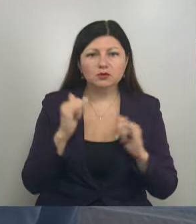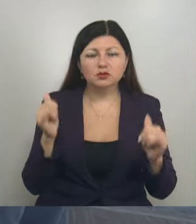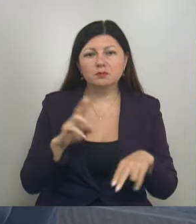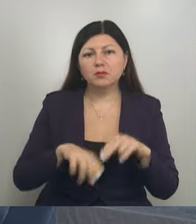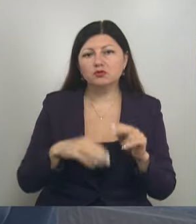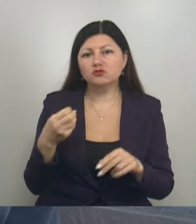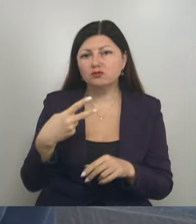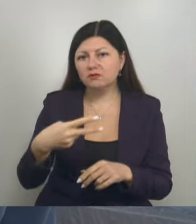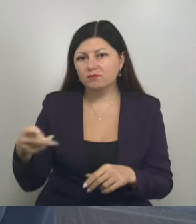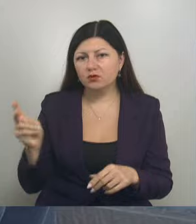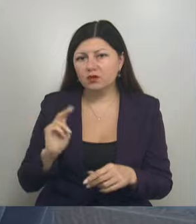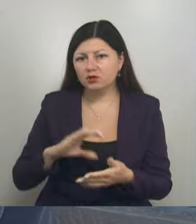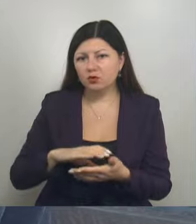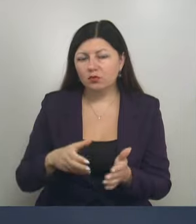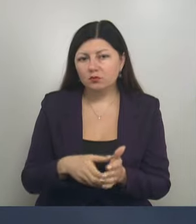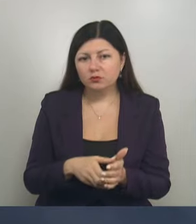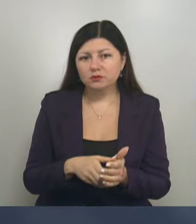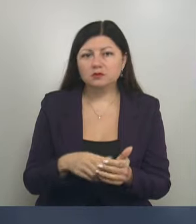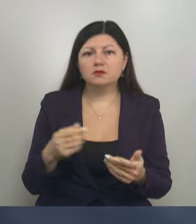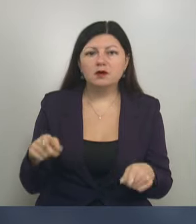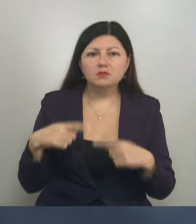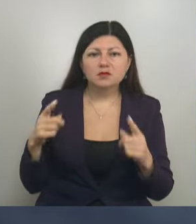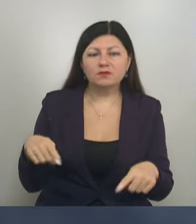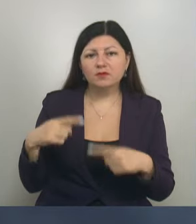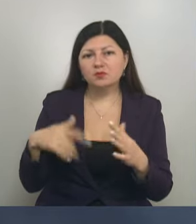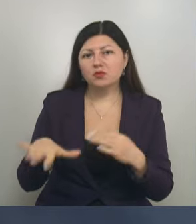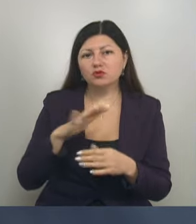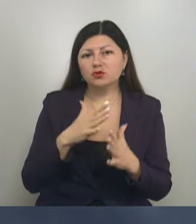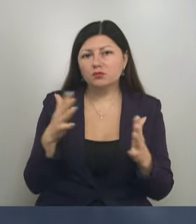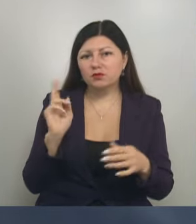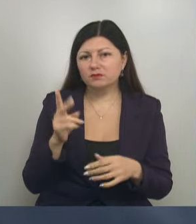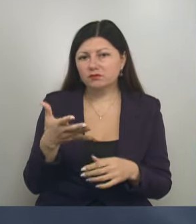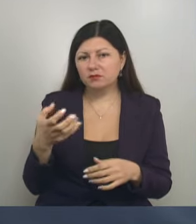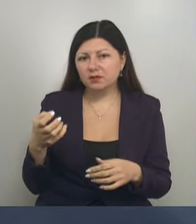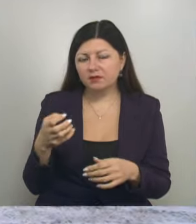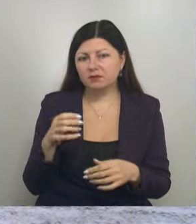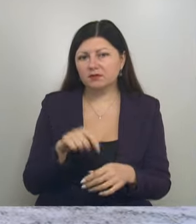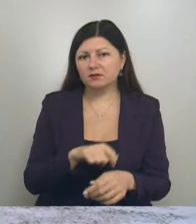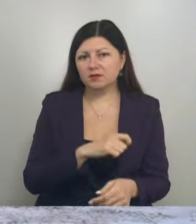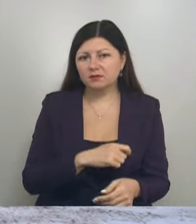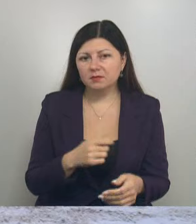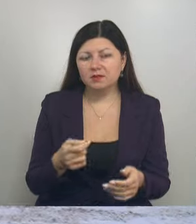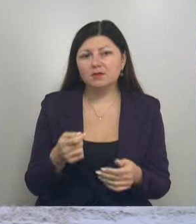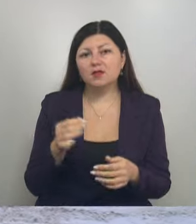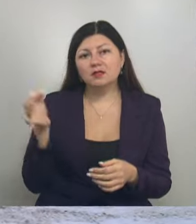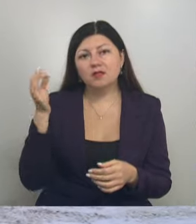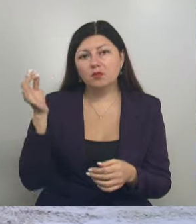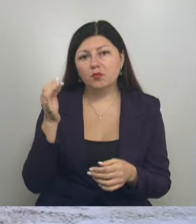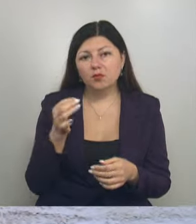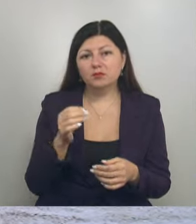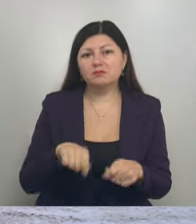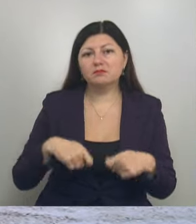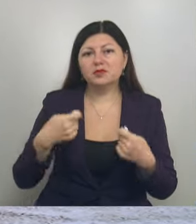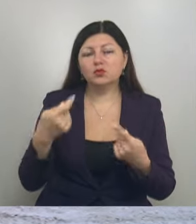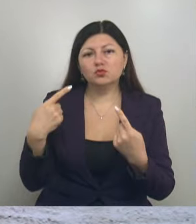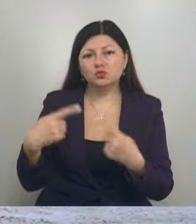один двухэтажный корпус. В общей сложности обновление идет на площади более 2500 квадратных метров. Напомним, объект передали